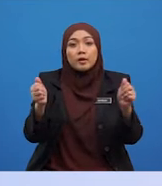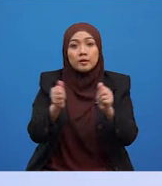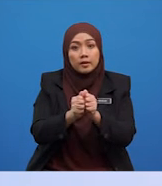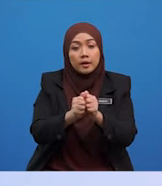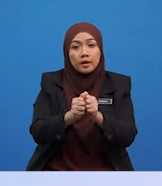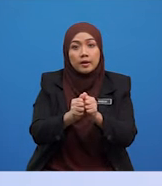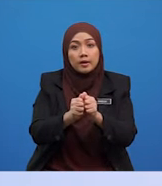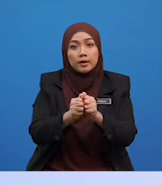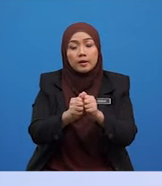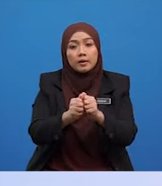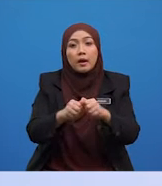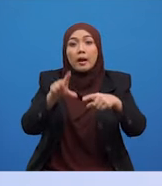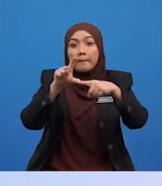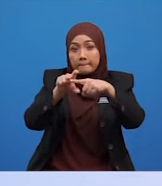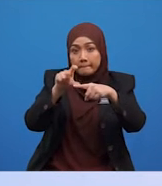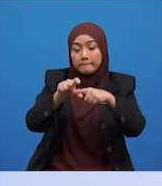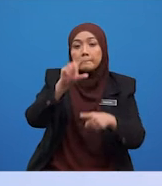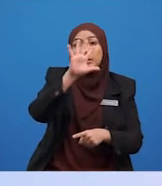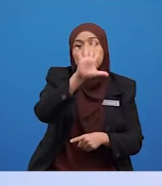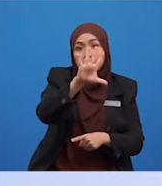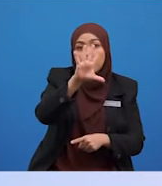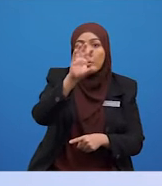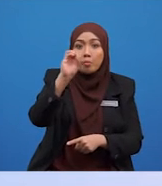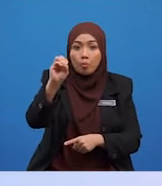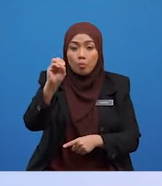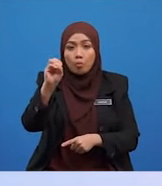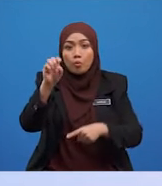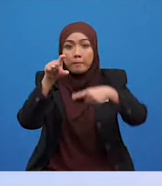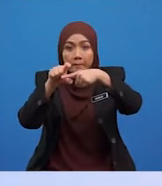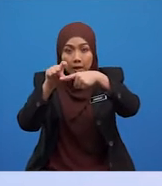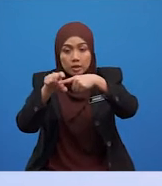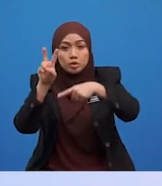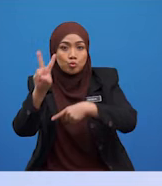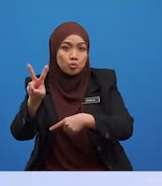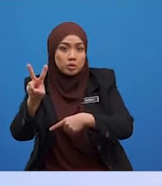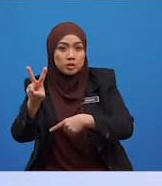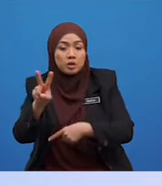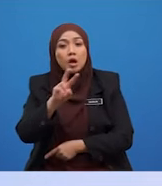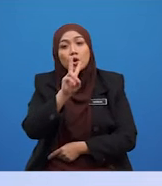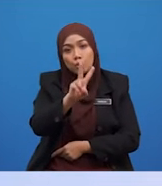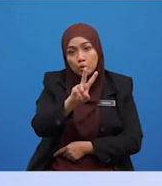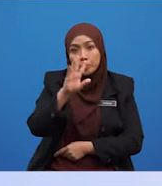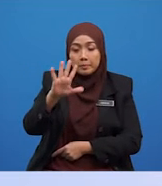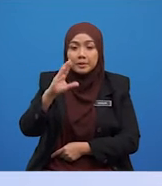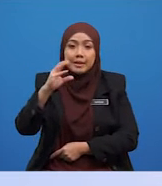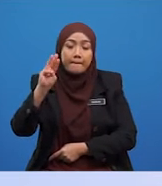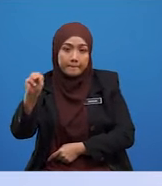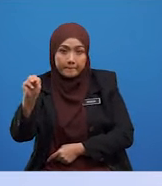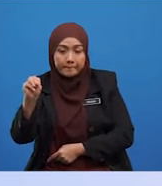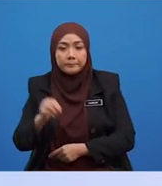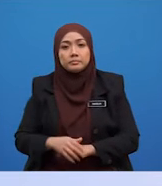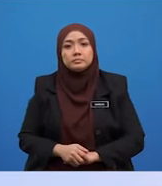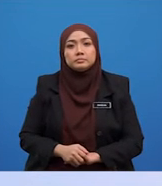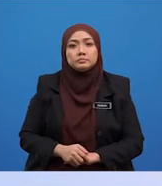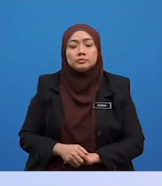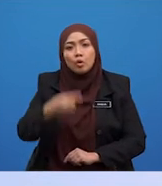membahagi 50 dengan 2, iaitu 25 cm. Seterusnya,